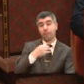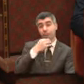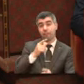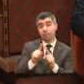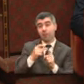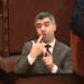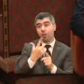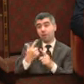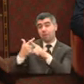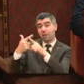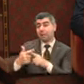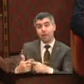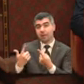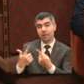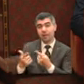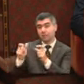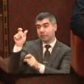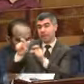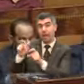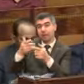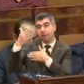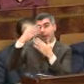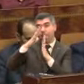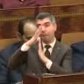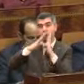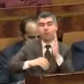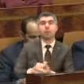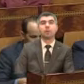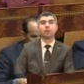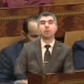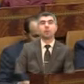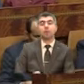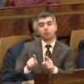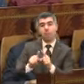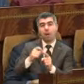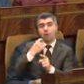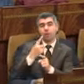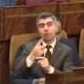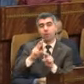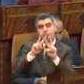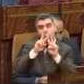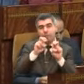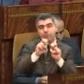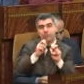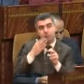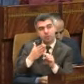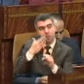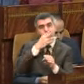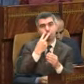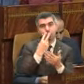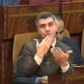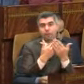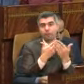هذا المال ديال المغاربة، فكنلتمس منكم إفادة لجان المراقبة والتفتيش باش كل واحد يتحمل